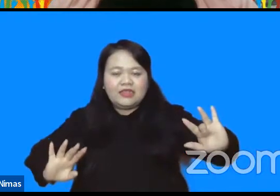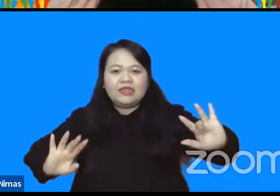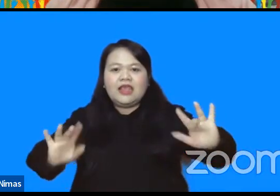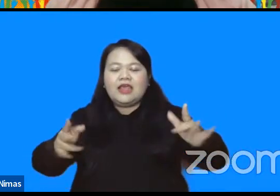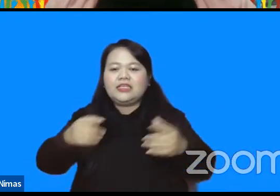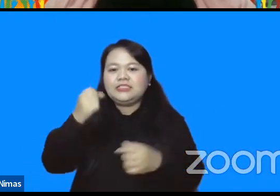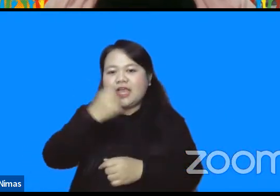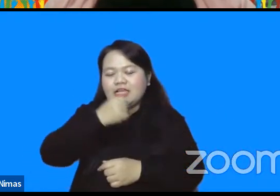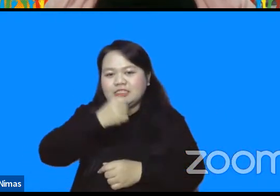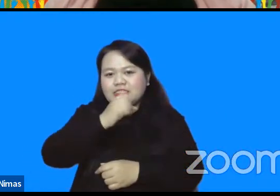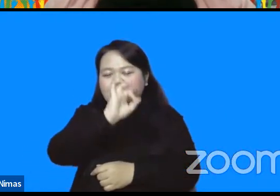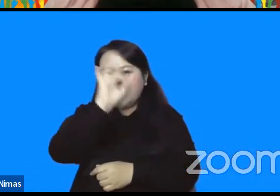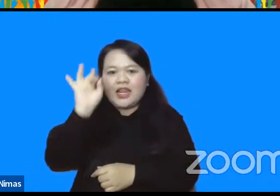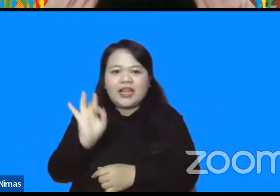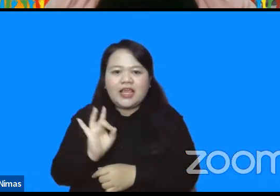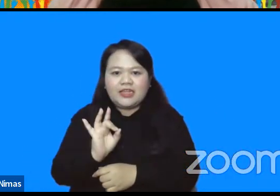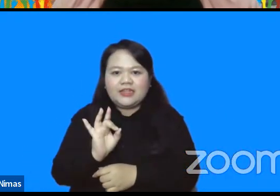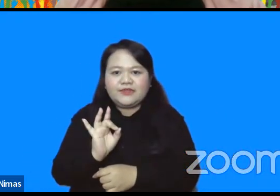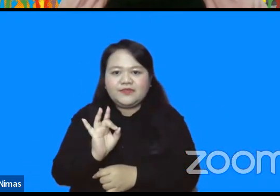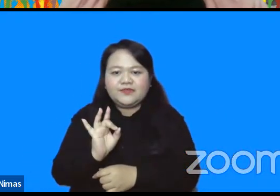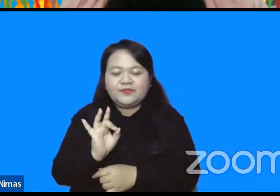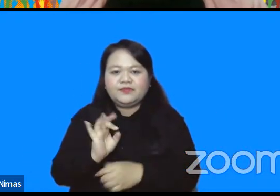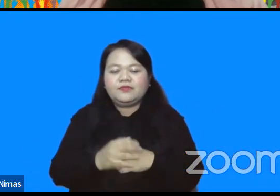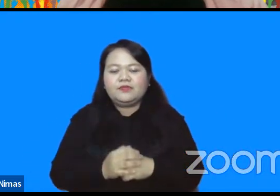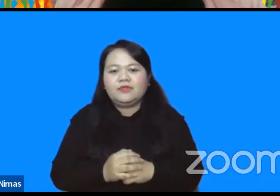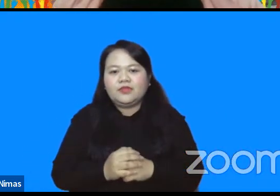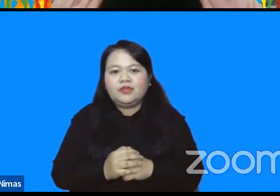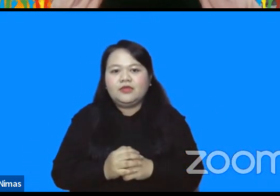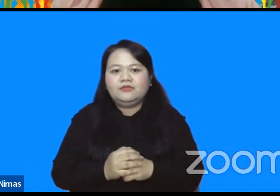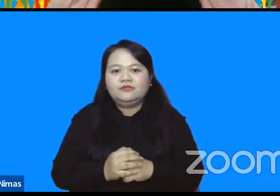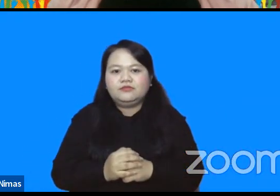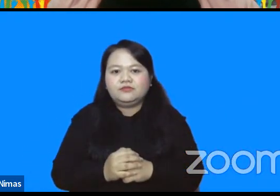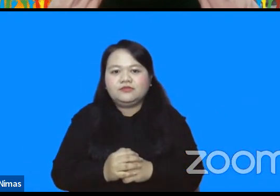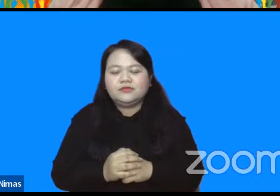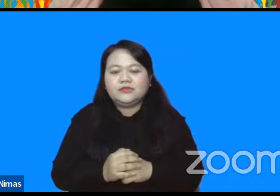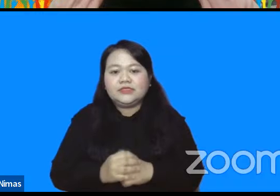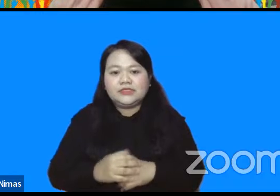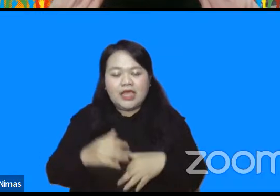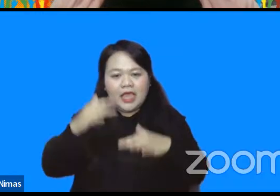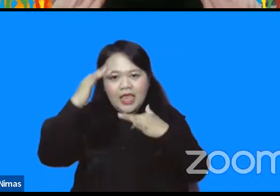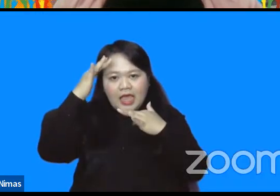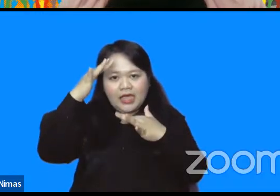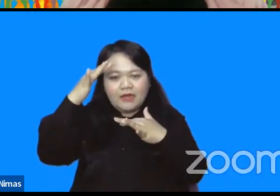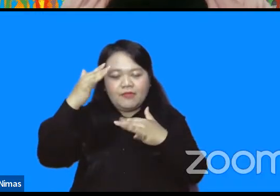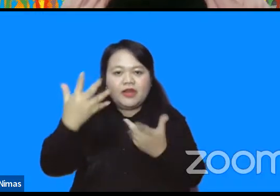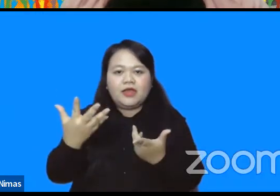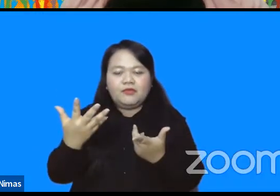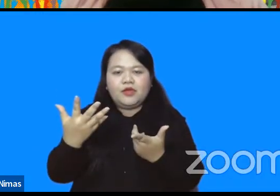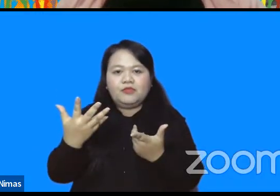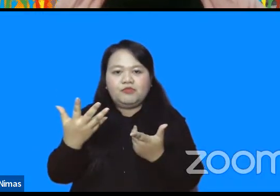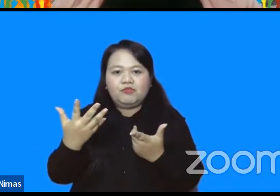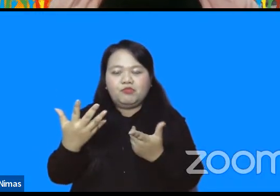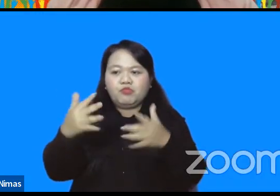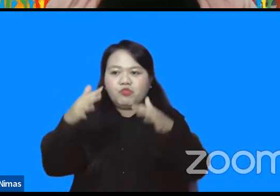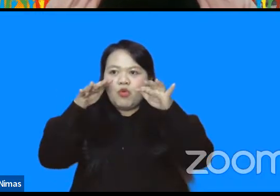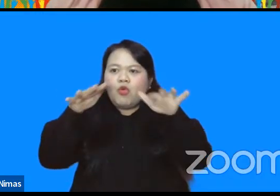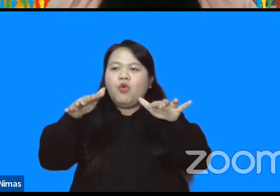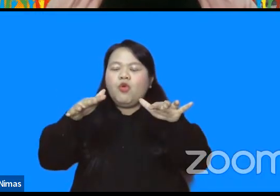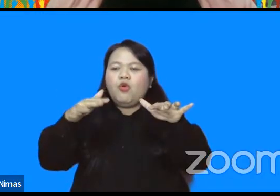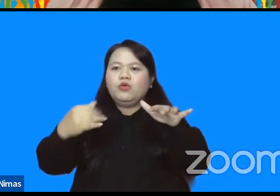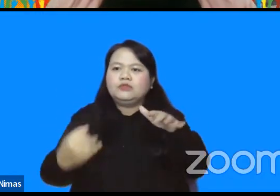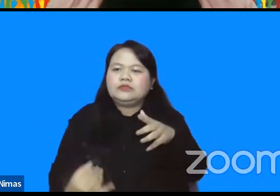nyanyi dan lain sebagainya gitu dan tetap dan tentunya diharapkan kalau mereka penonton lebih relate kan akan lebih mengena